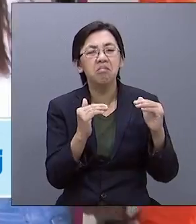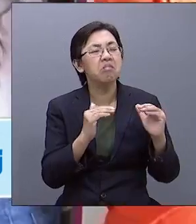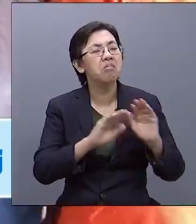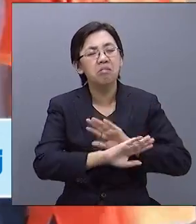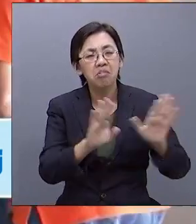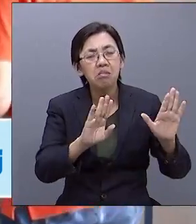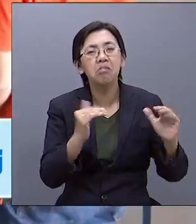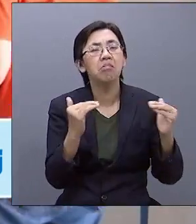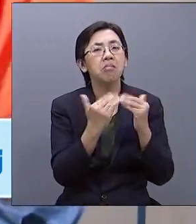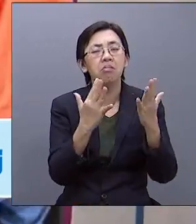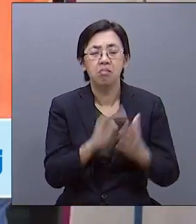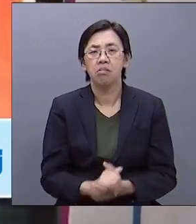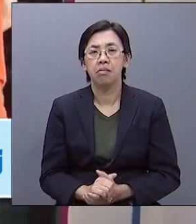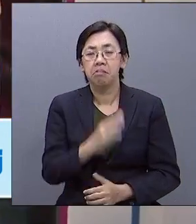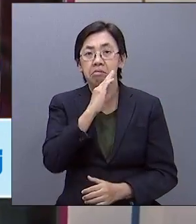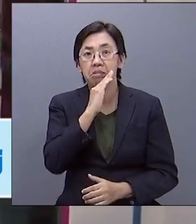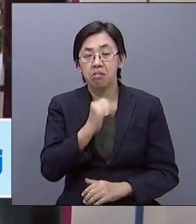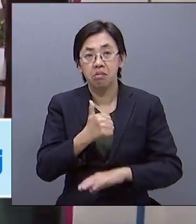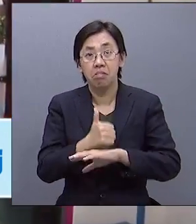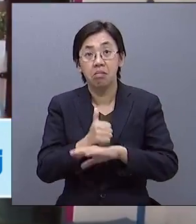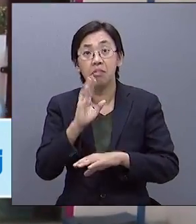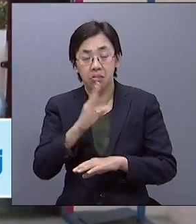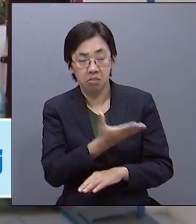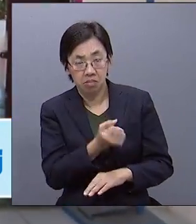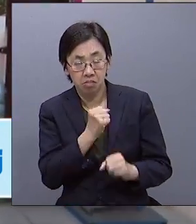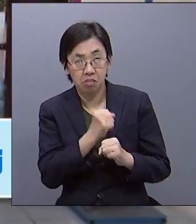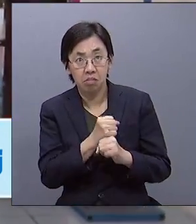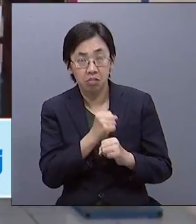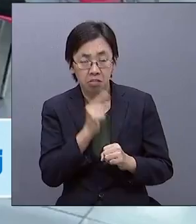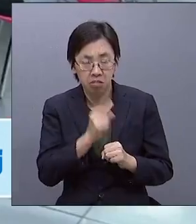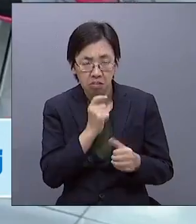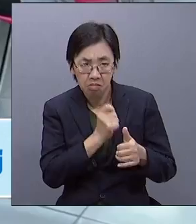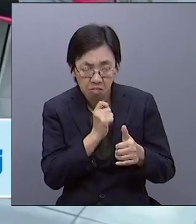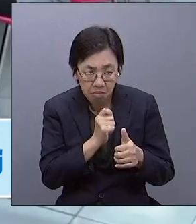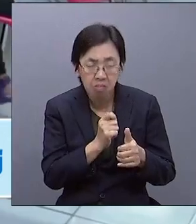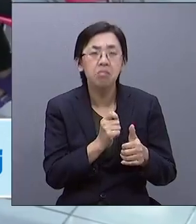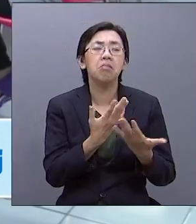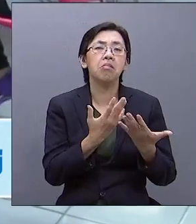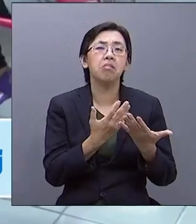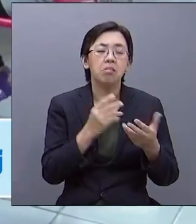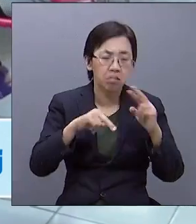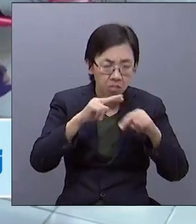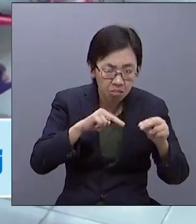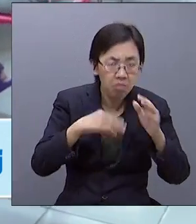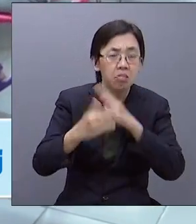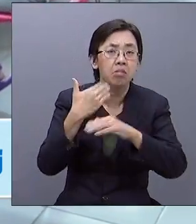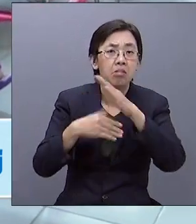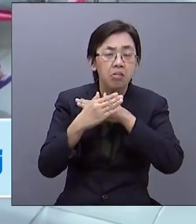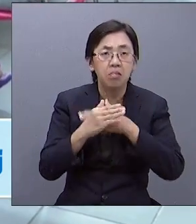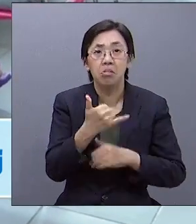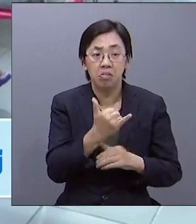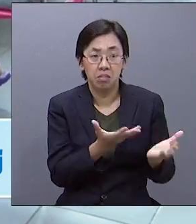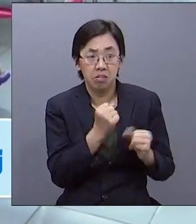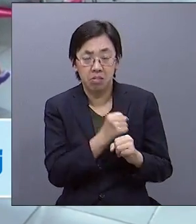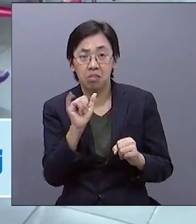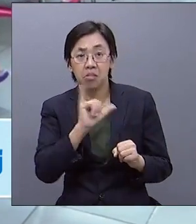ำก็คือถ้านายจ้างจะรับคนเข้ามาสักคนหนึ่งเนี่ยนะครับพอมีการสอบสัมภาษณ์ต่างๆแล้วเนี่ยคุณอาจจะยังไม่ได้รับเข